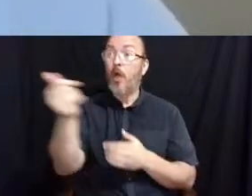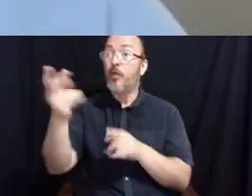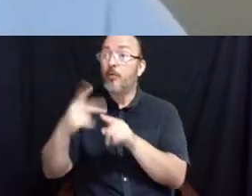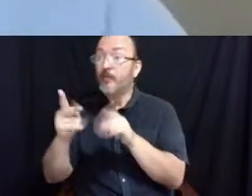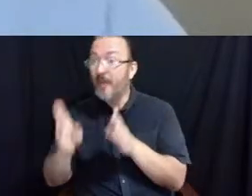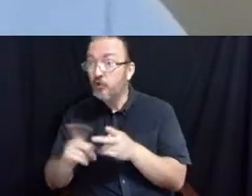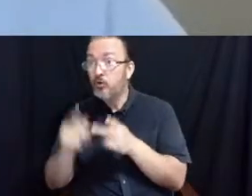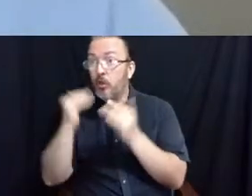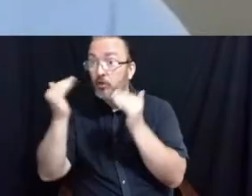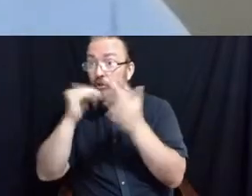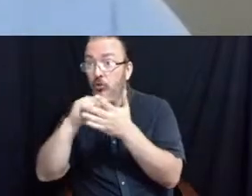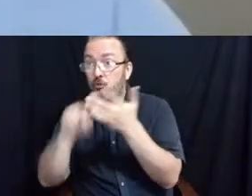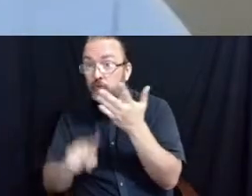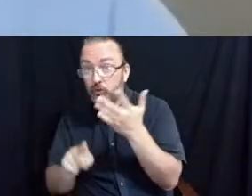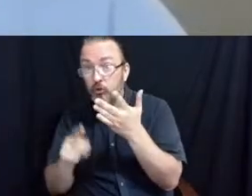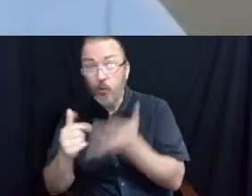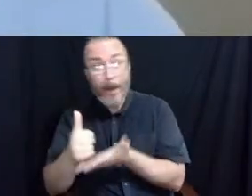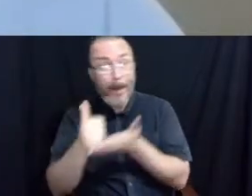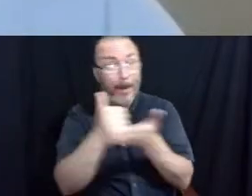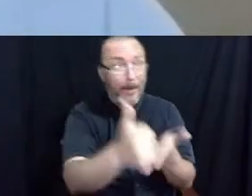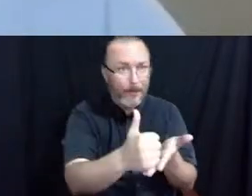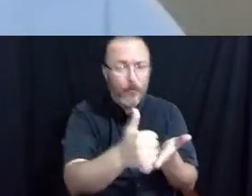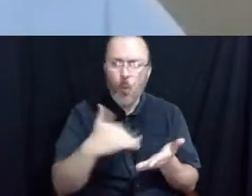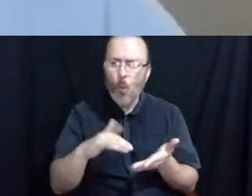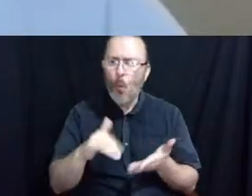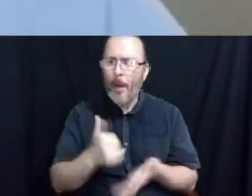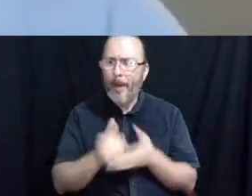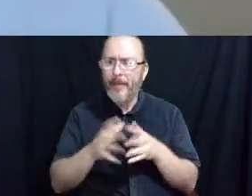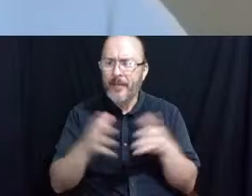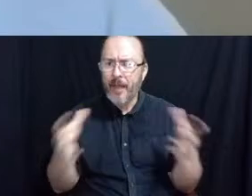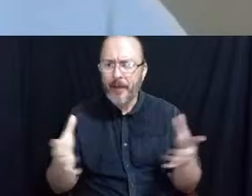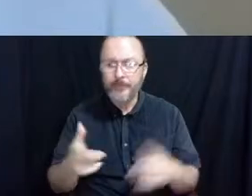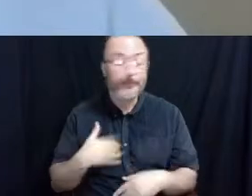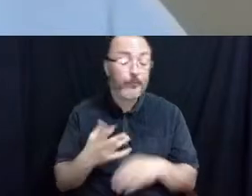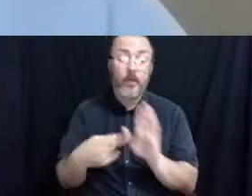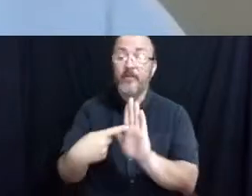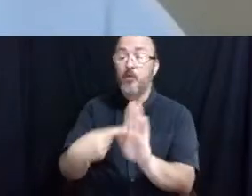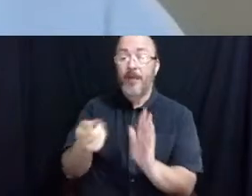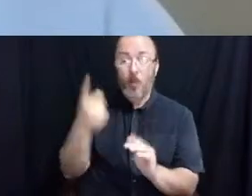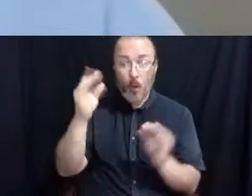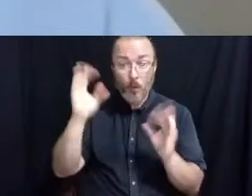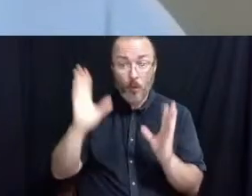fait d'ajouter des spécialistes professionnels peut beaucoup aider les enseignants. J'avais